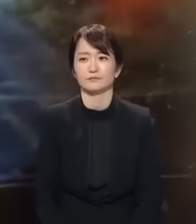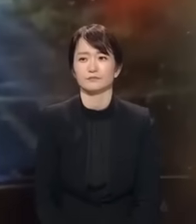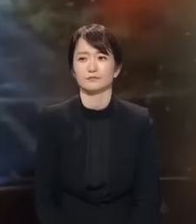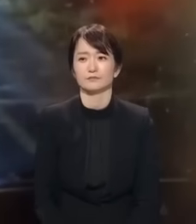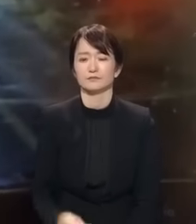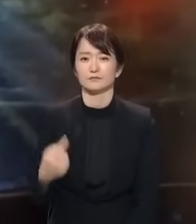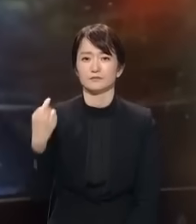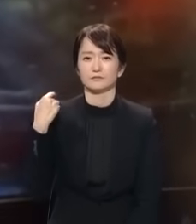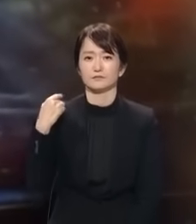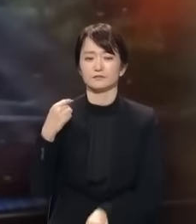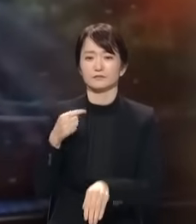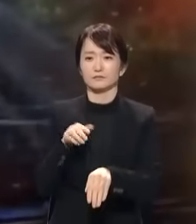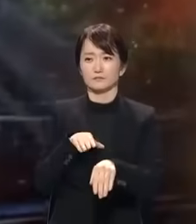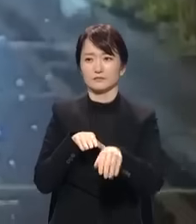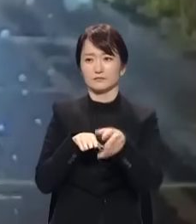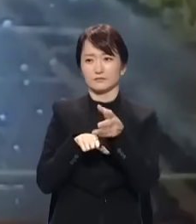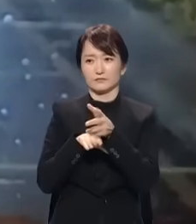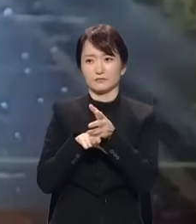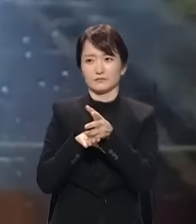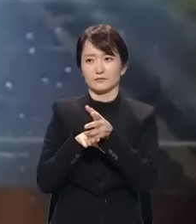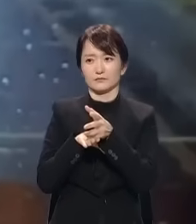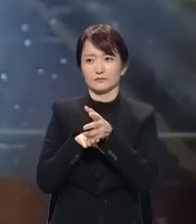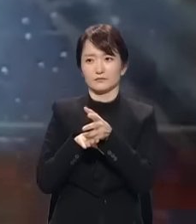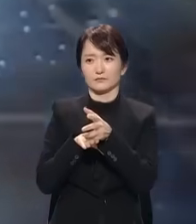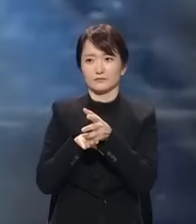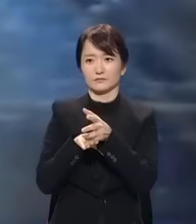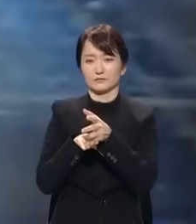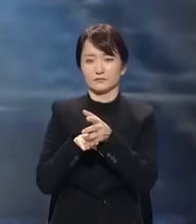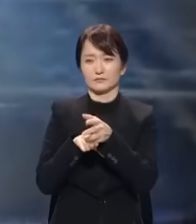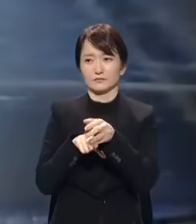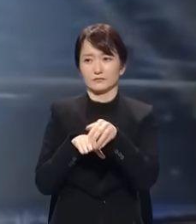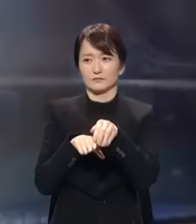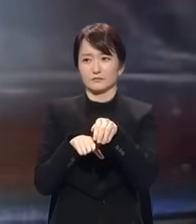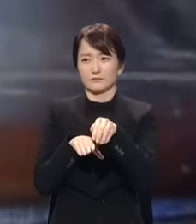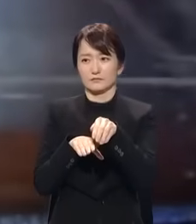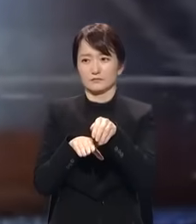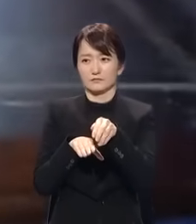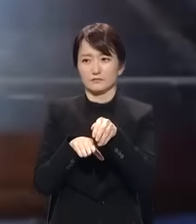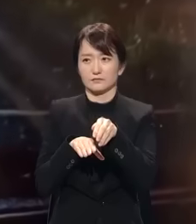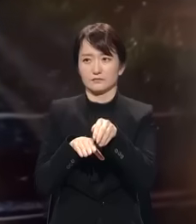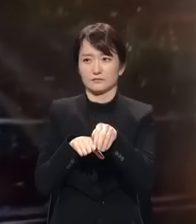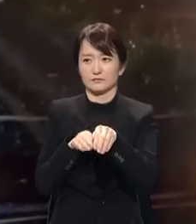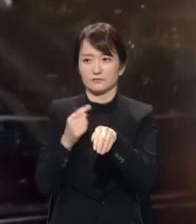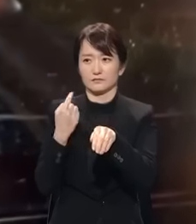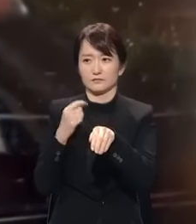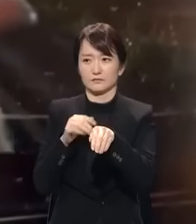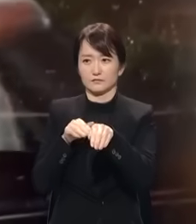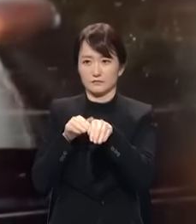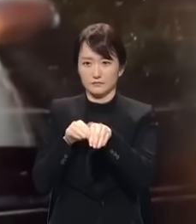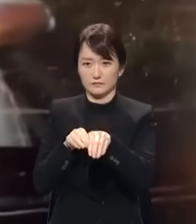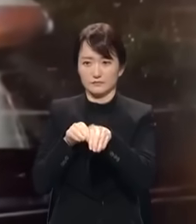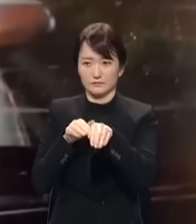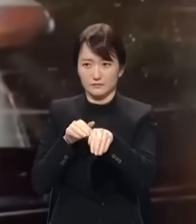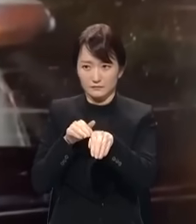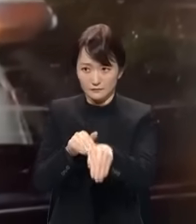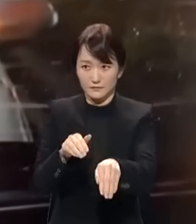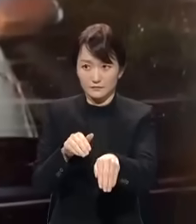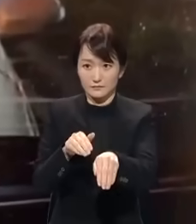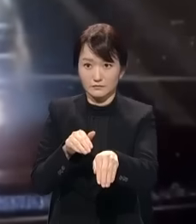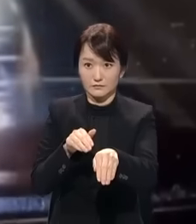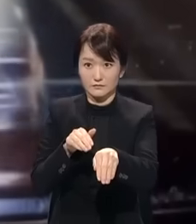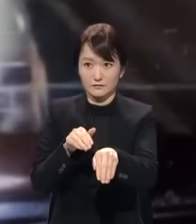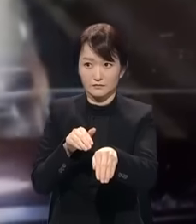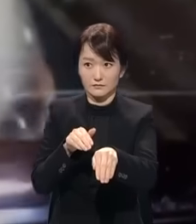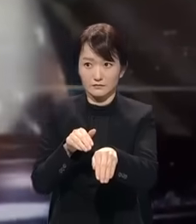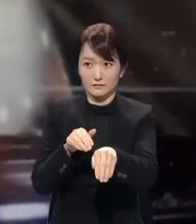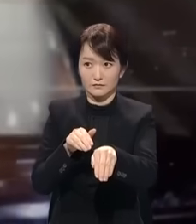자, 후방 블랙박스 영상입니다. 그런데 뒤차 천천히 슬금슬금 움직이는데요. 멈추지 않고 그대로 쿵!